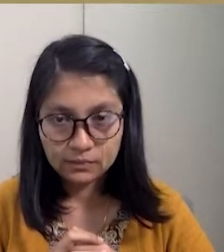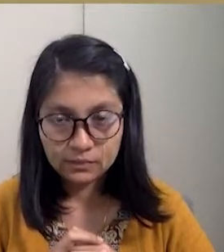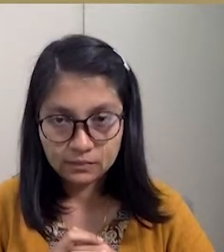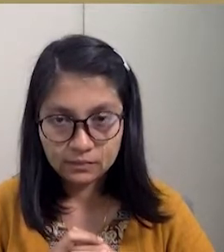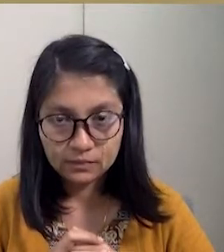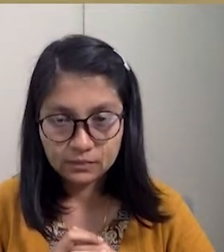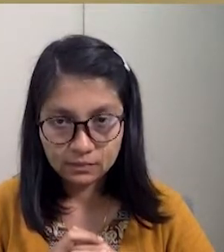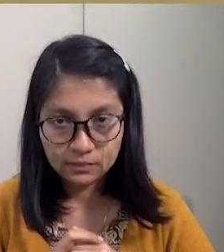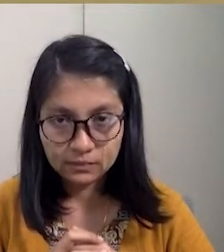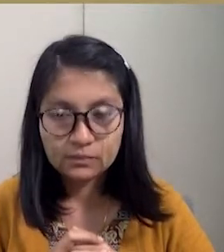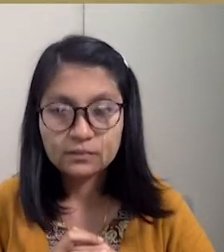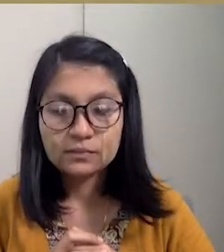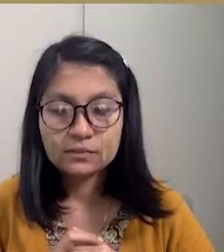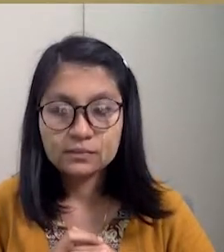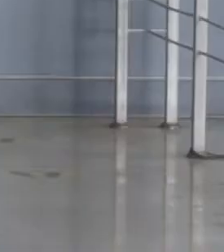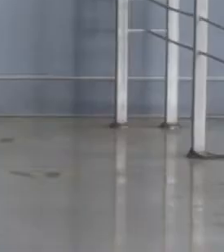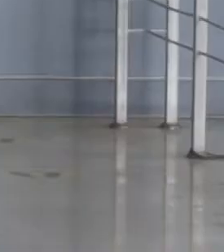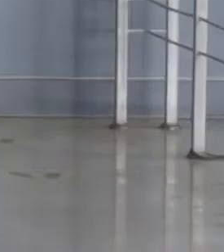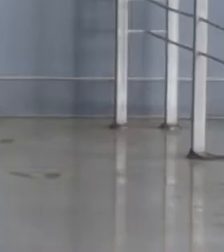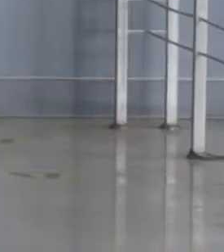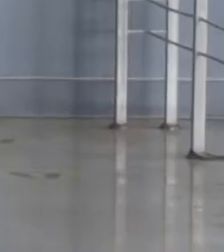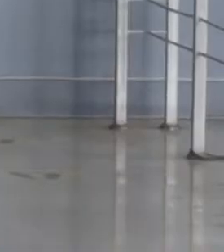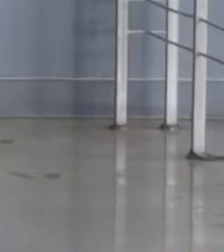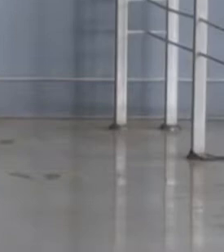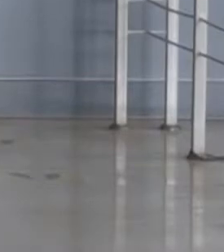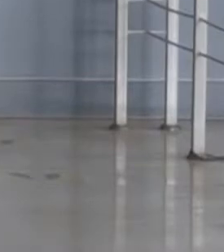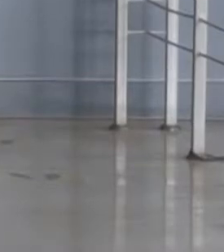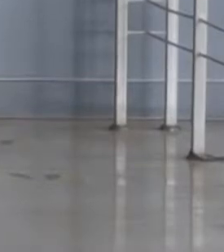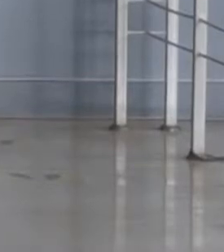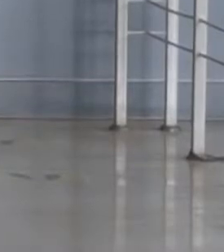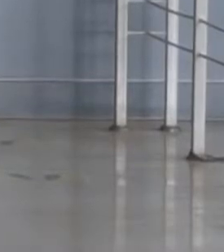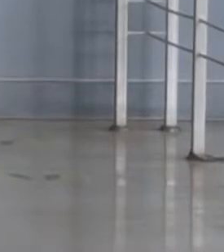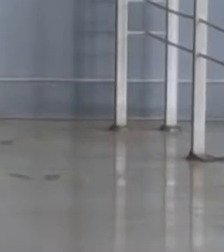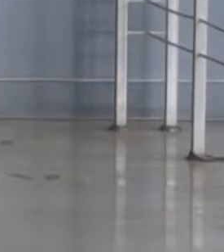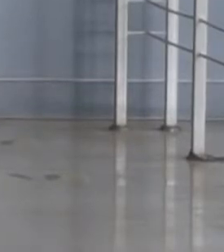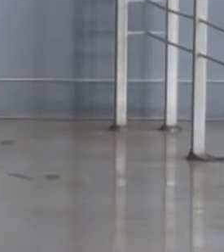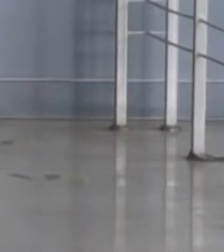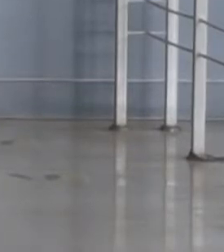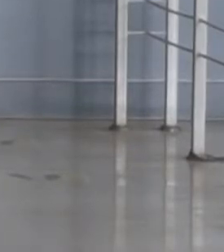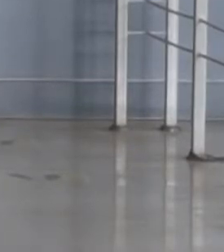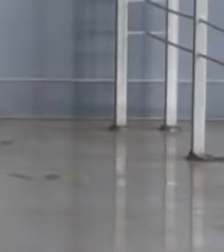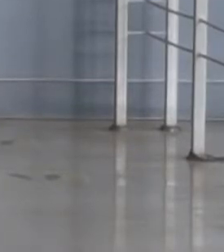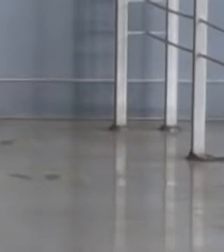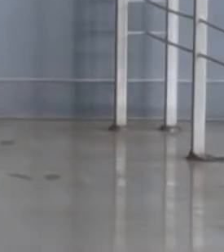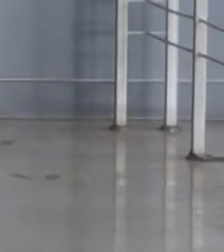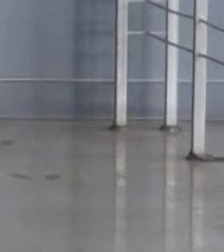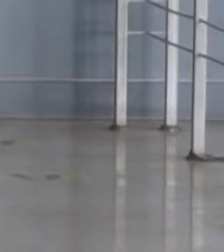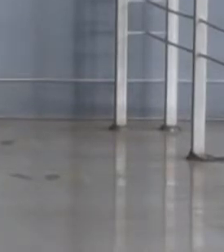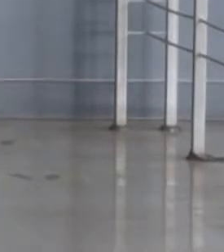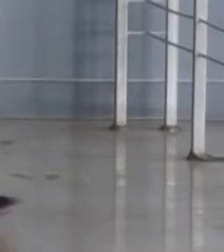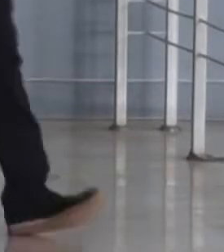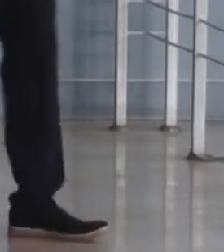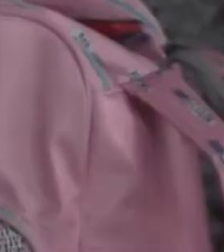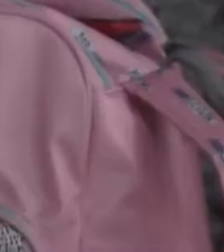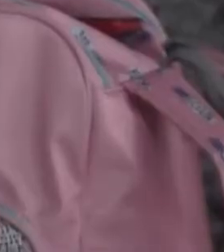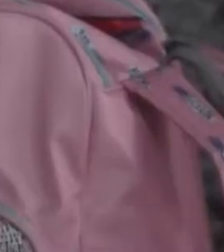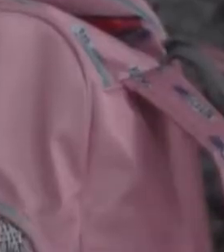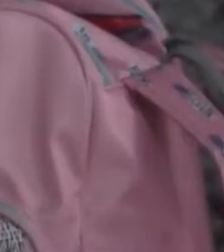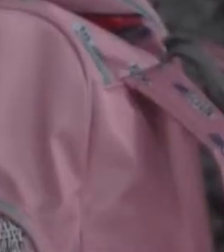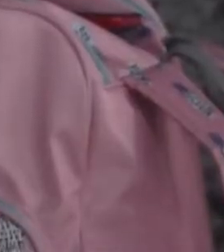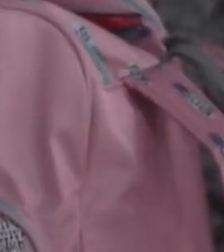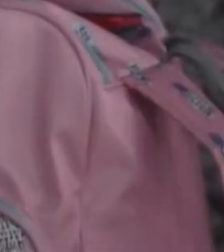ခိုင်းဆိုတာမှာအဆိုးအမောမှာပြန်မဲ့လူနဲ့ပြန်မဲ့ရက်တွေနဲ့ပြန်မဲ့ data ကြီးတွေကိုနှစ်ဖက်စလုံးကတိတိကျကျလေး